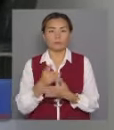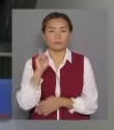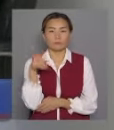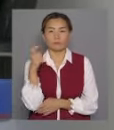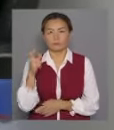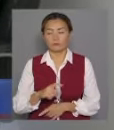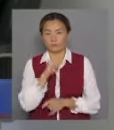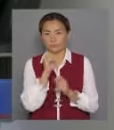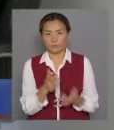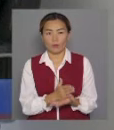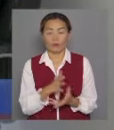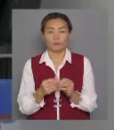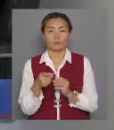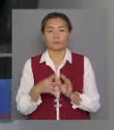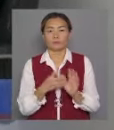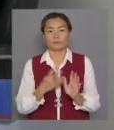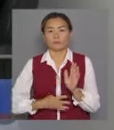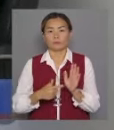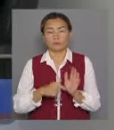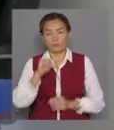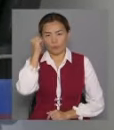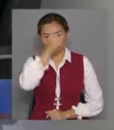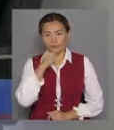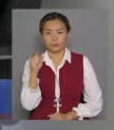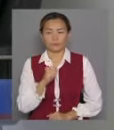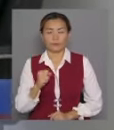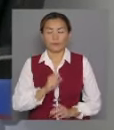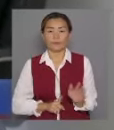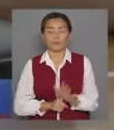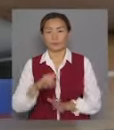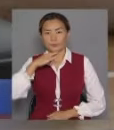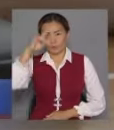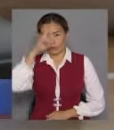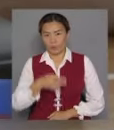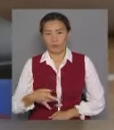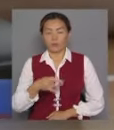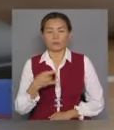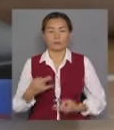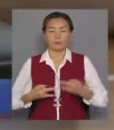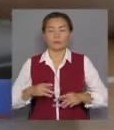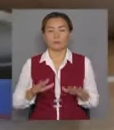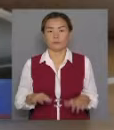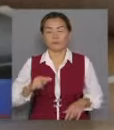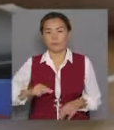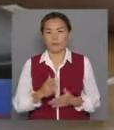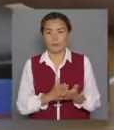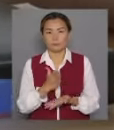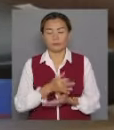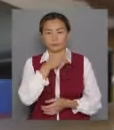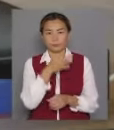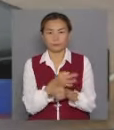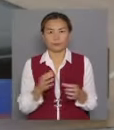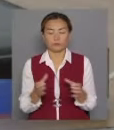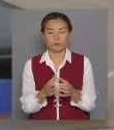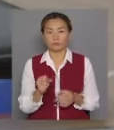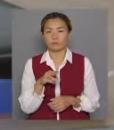саласының үздігі атанды. Ол 1997 жылдың тамыз айынан бастап Қазақстан Республикалық телерадио корпорациясы акционерлік